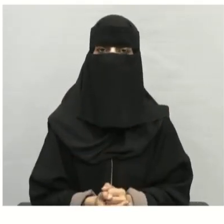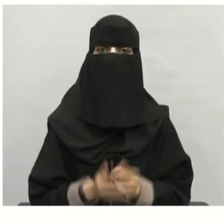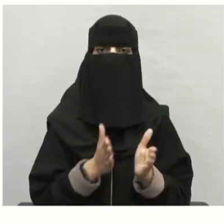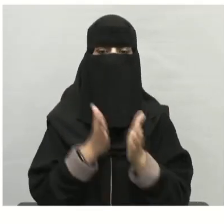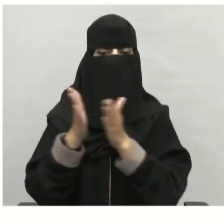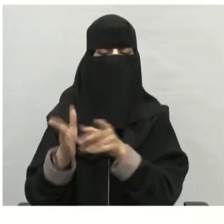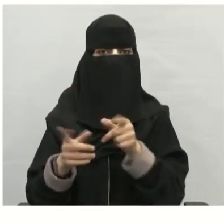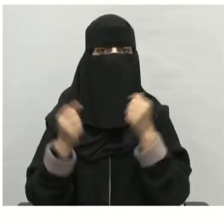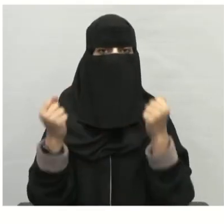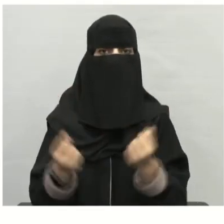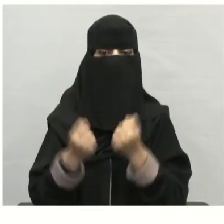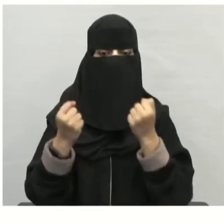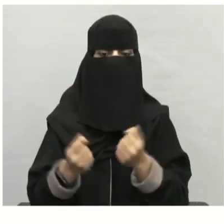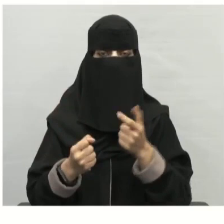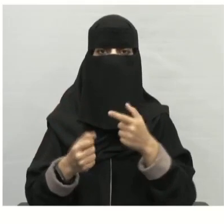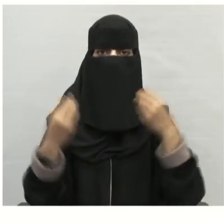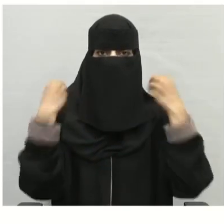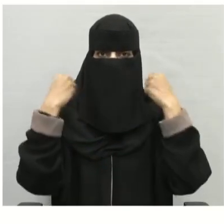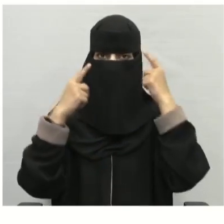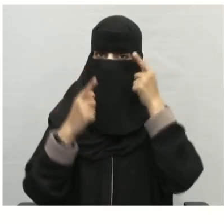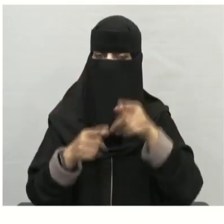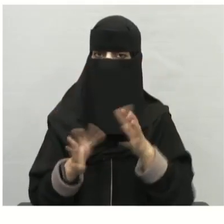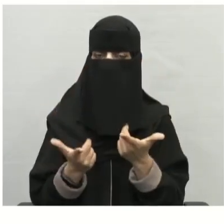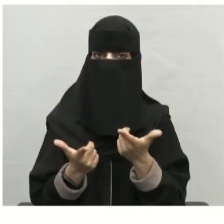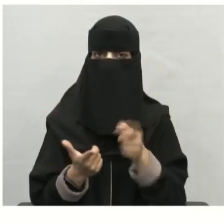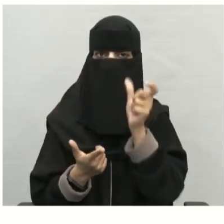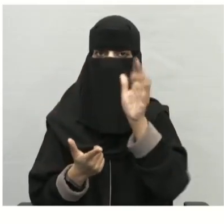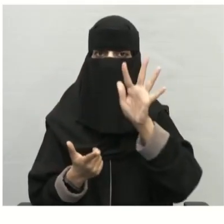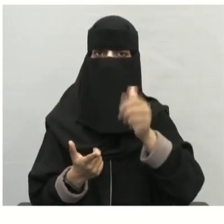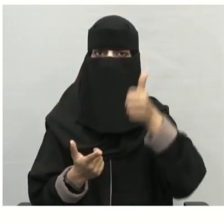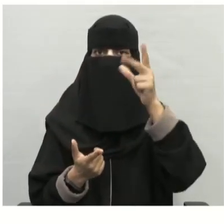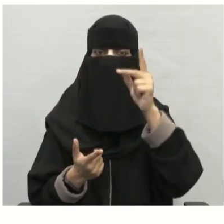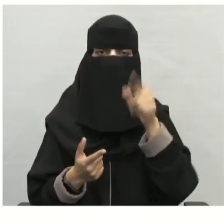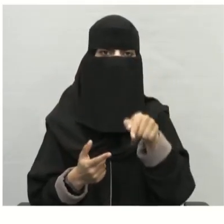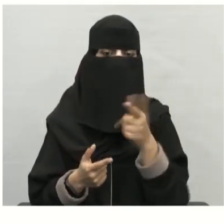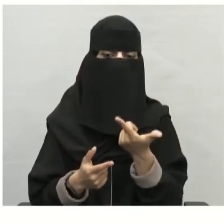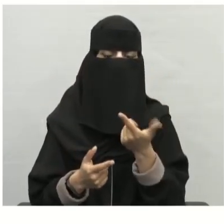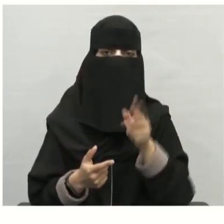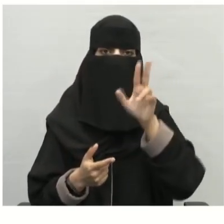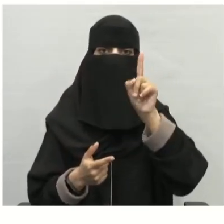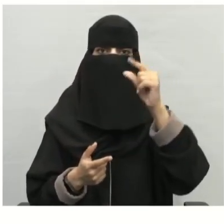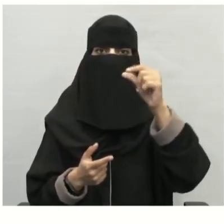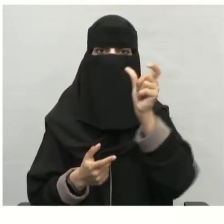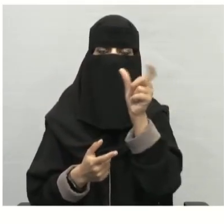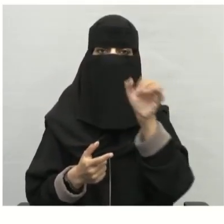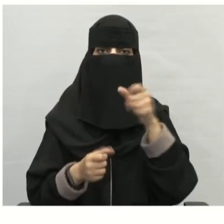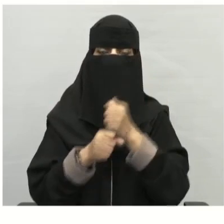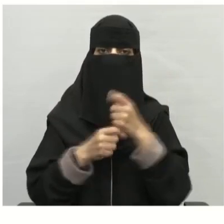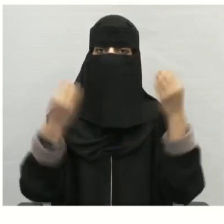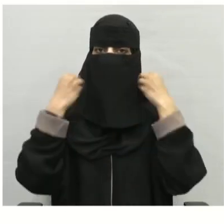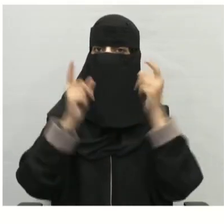ما هو النشاط البدني تعرفت على اللياقه البدنيه لكن اقصد بالنشاط البدني ليس بالشرط ان اقصد به